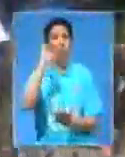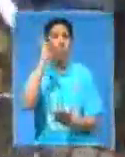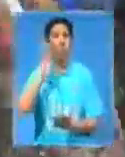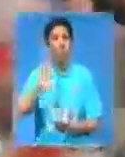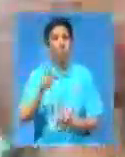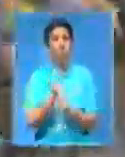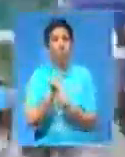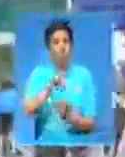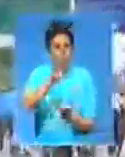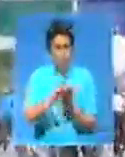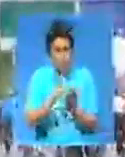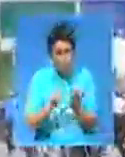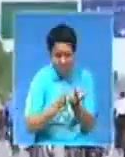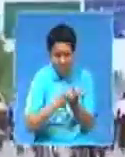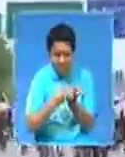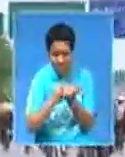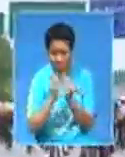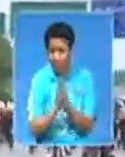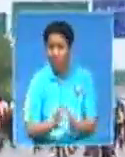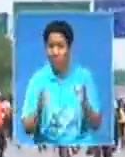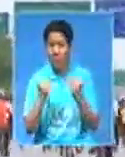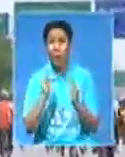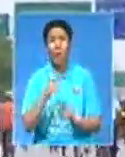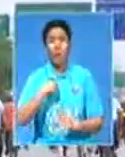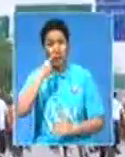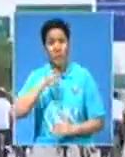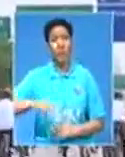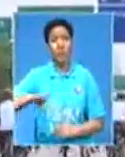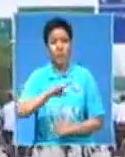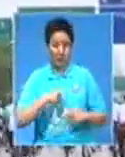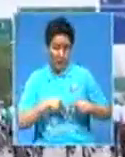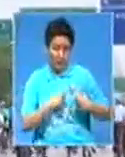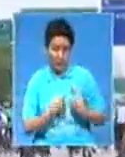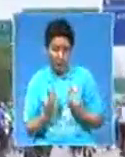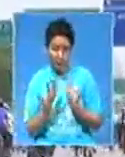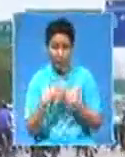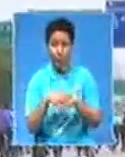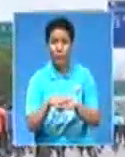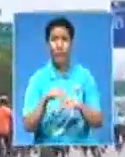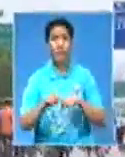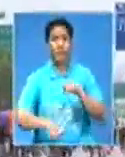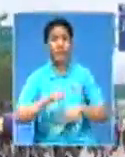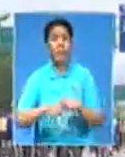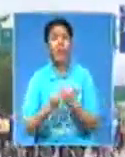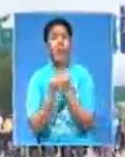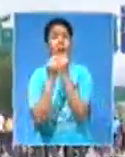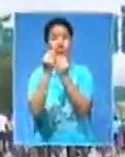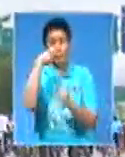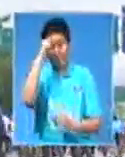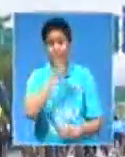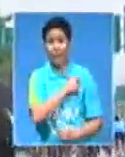ได้มีการจัดทำสถิติความร่วมมือร่วมใจของประชาชนชาวไทยในกิจกรรมปั่นจักรยานเฉลิมพระเกียรติครั้งนี้อีกด้ว